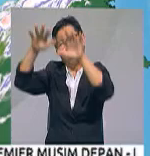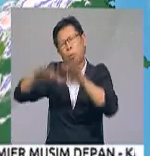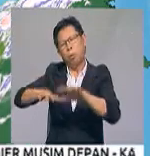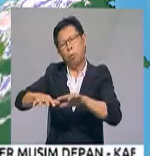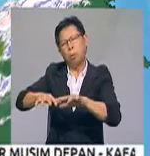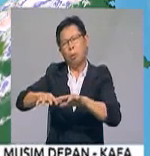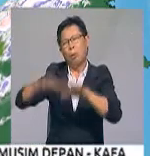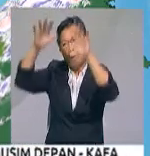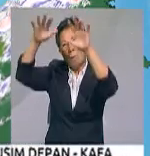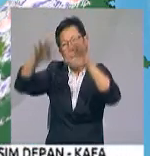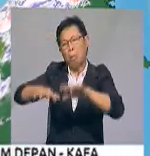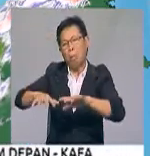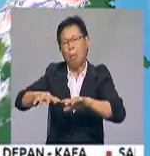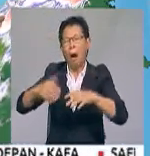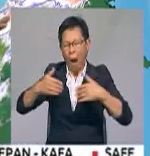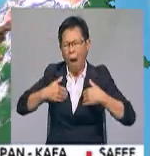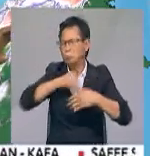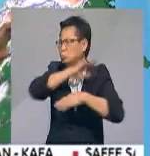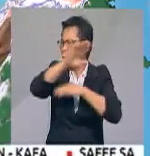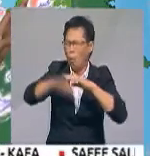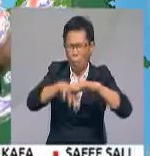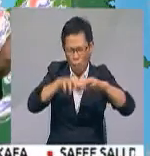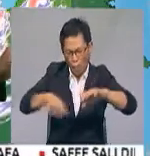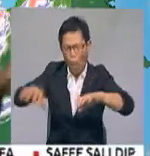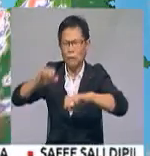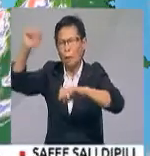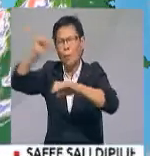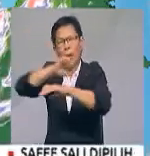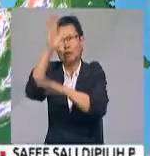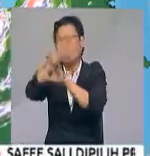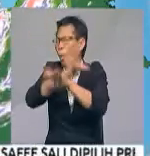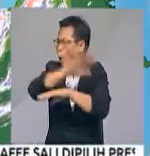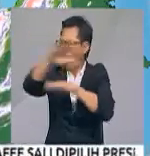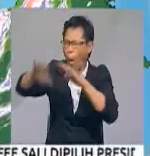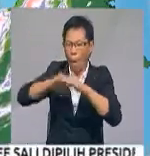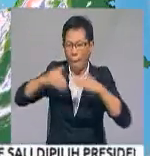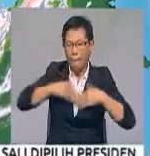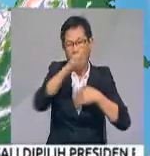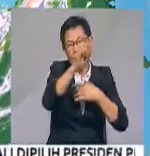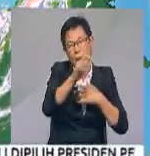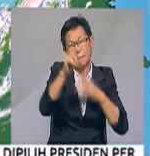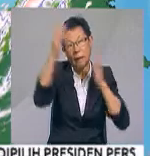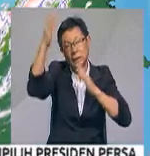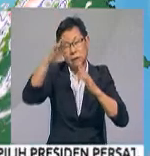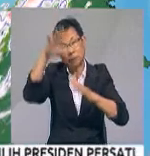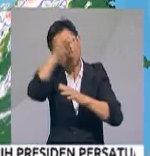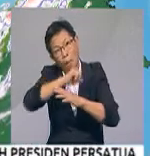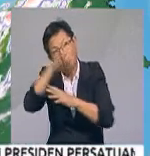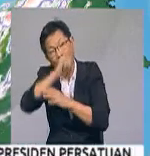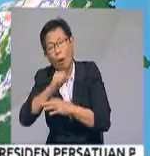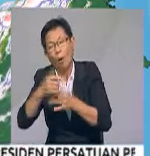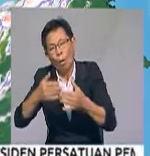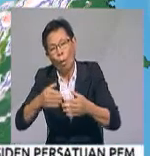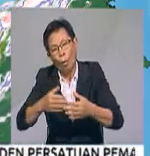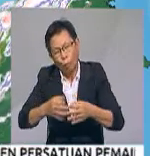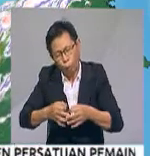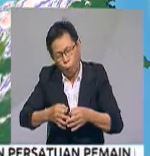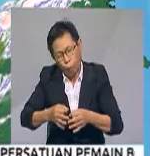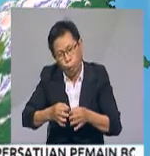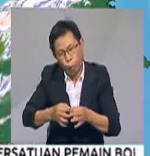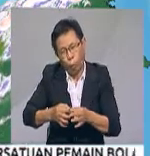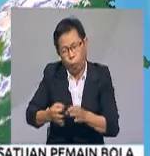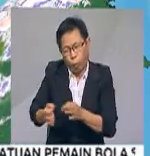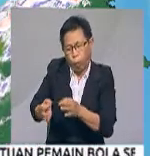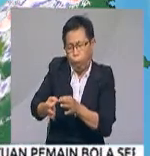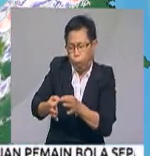hampir terdapat di kesemua bahagian di Sabah dan Sarawak. Met Malaysia menjangkakan ia akan berlarutan sehingga ke